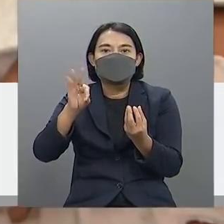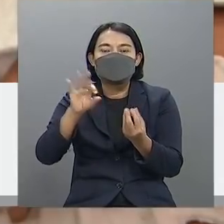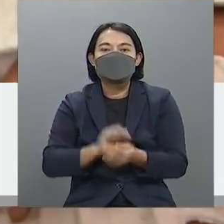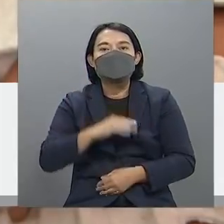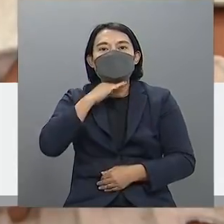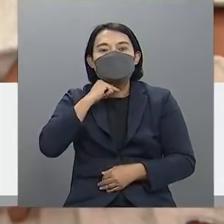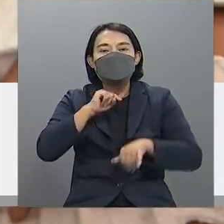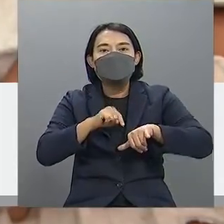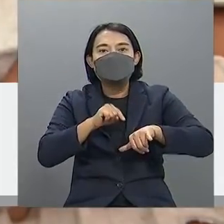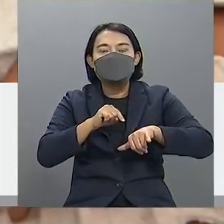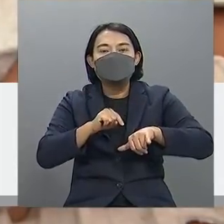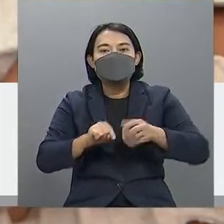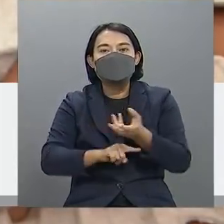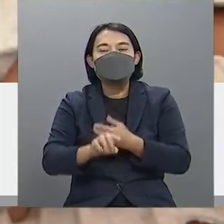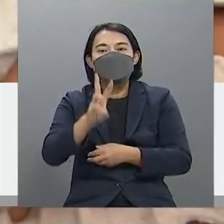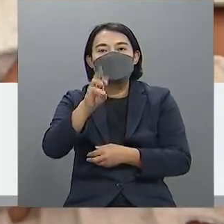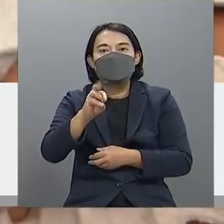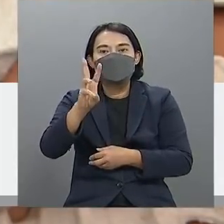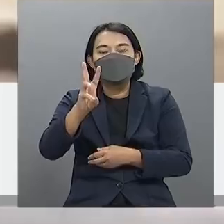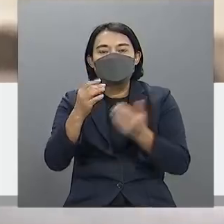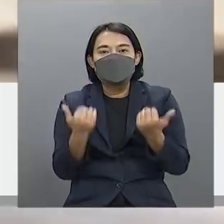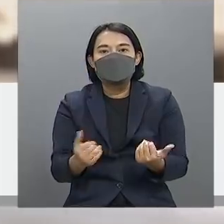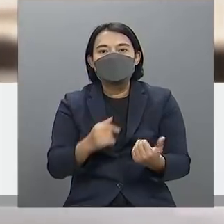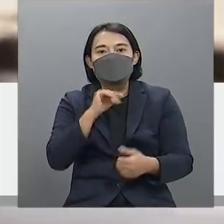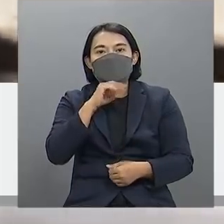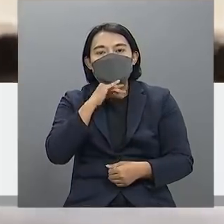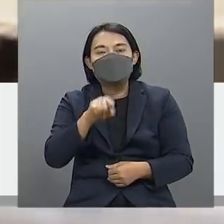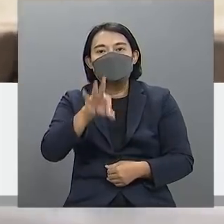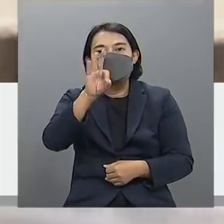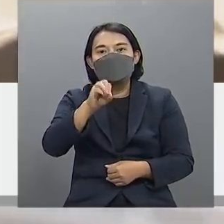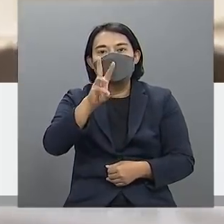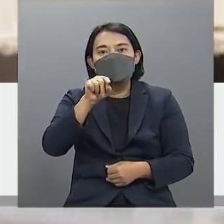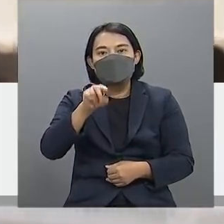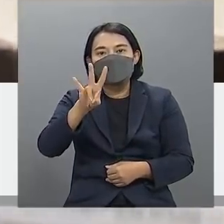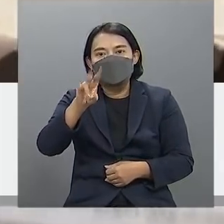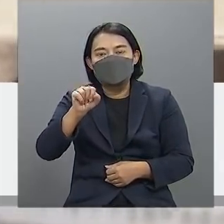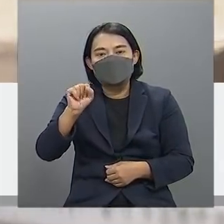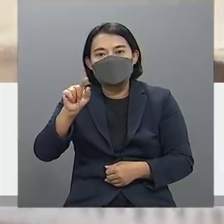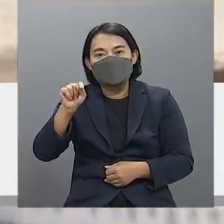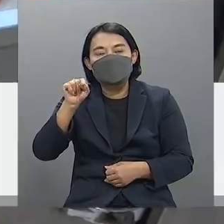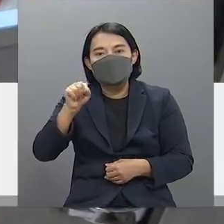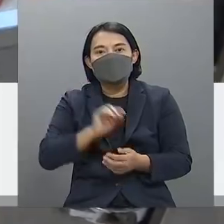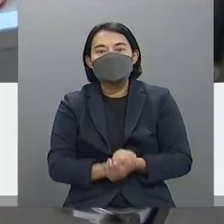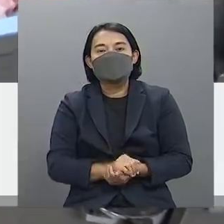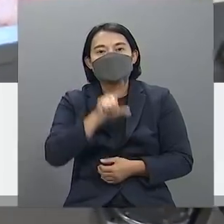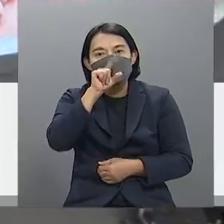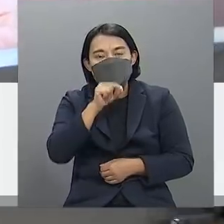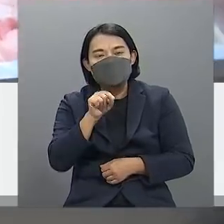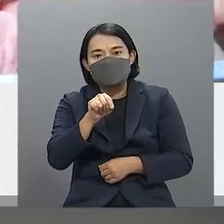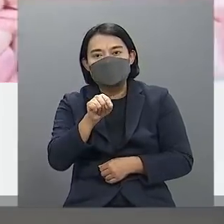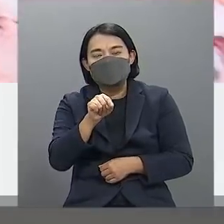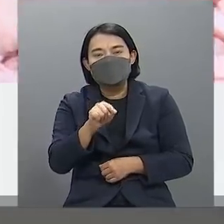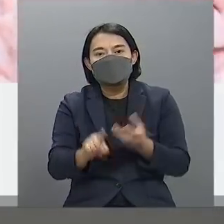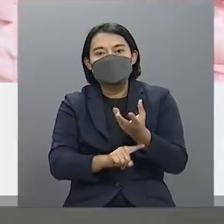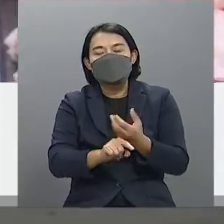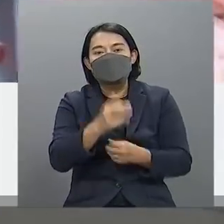ยู่กิโลกรัมละ66บาทตอนนี้อยู่ที่96บาท70สตางค์ในเดือนนี้นะคะไก่เนื้อมีชีวิตจากประมาณกิโลนึง38